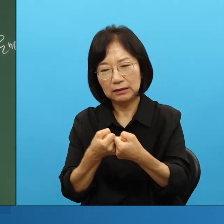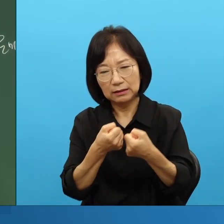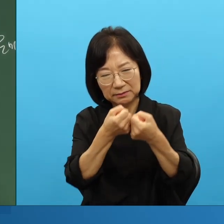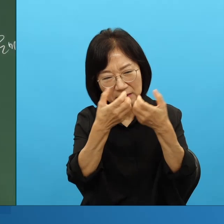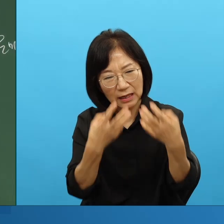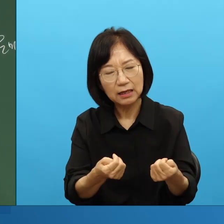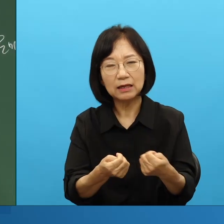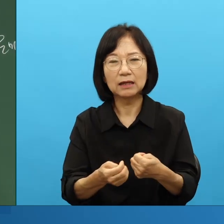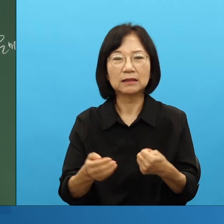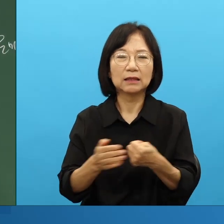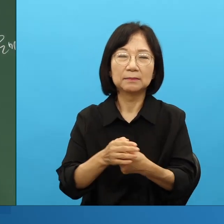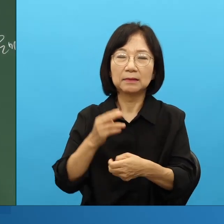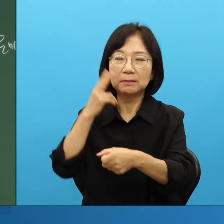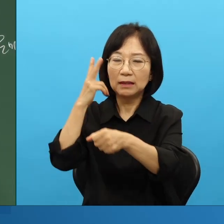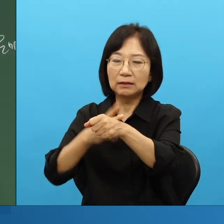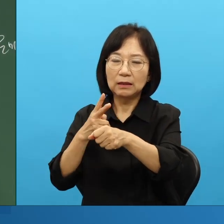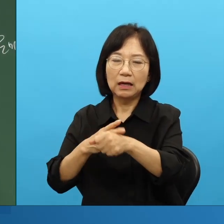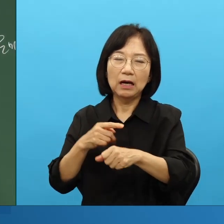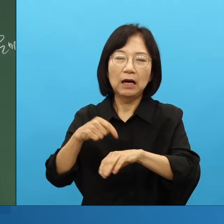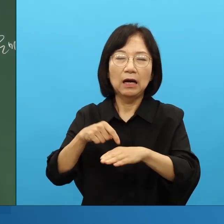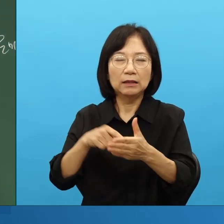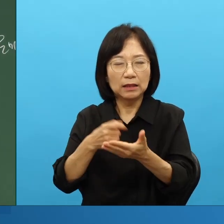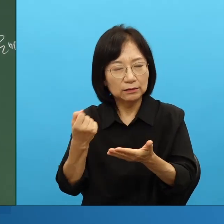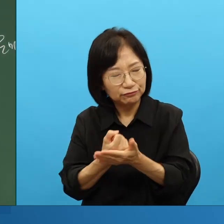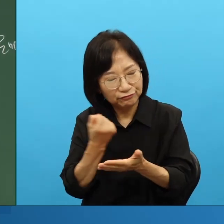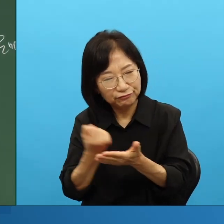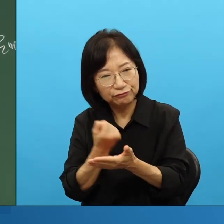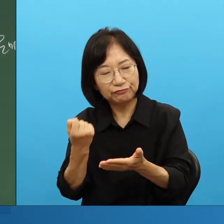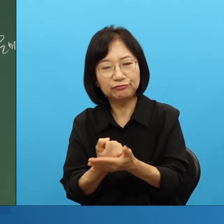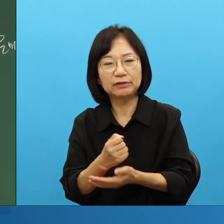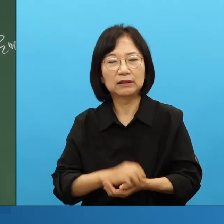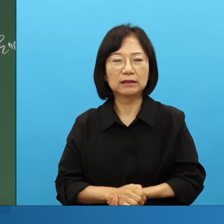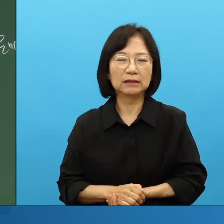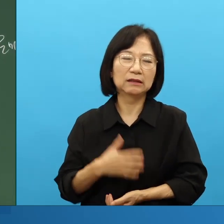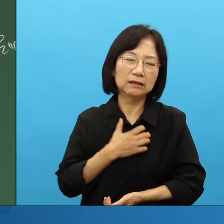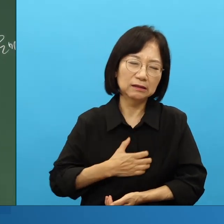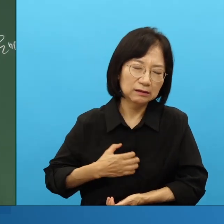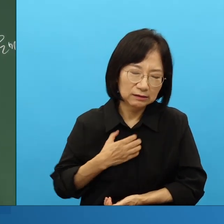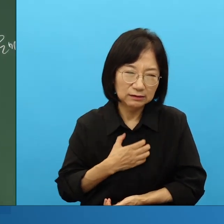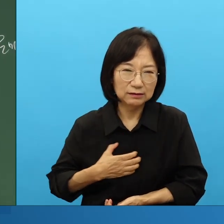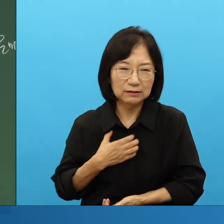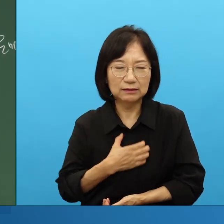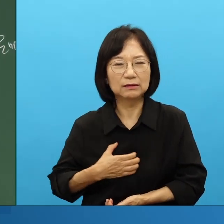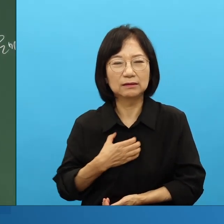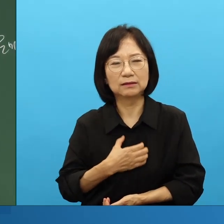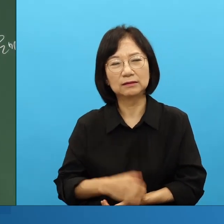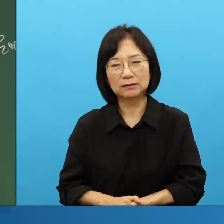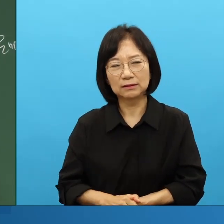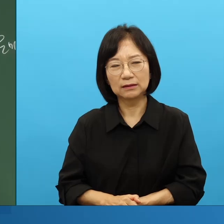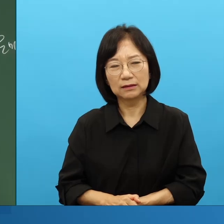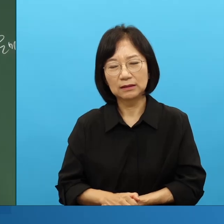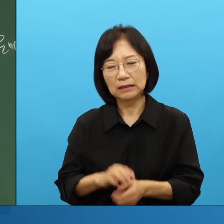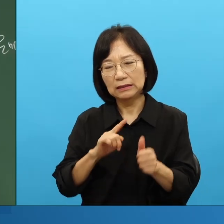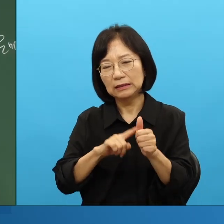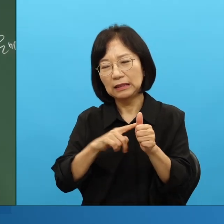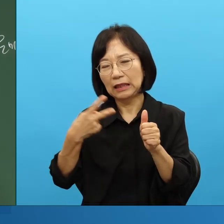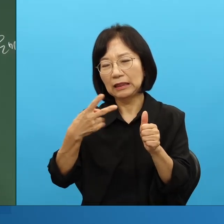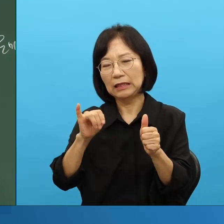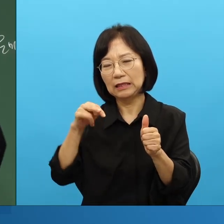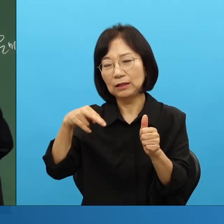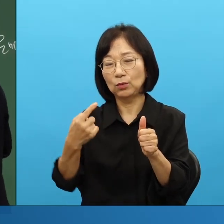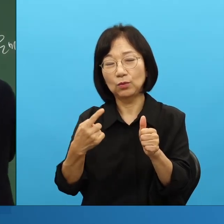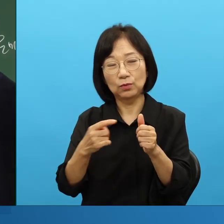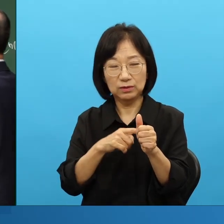막 너무 애타서 마게도냐에서요. 그 너무 거기 근심이 돼서 막 디도 사람을 보내게는 그 내용이에요.